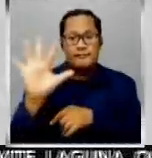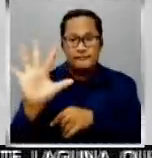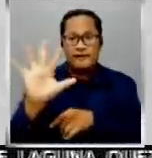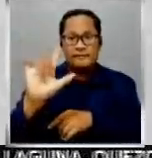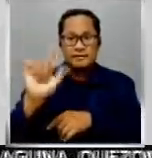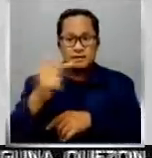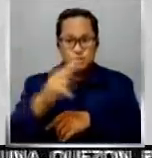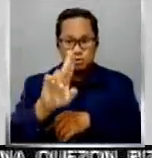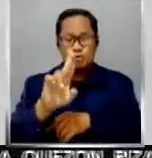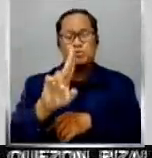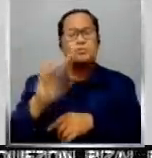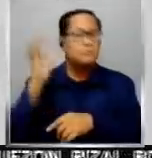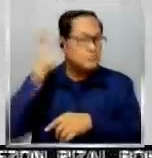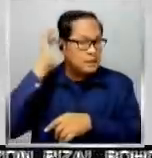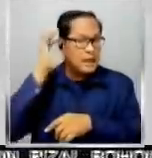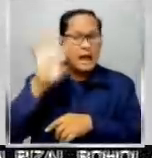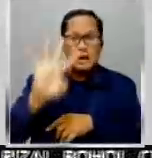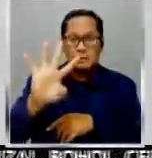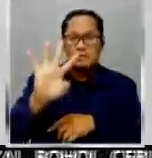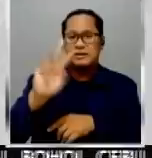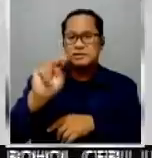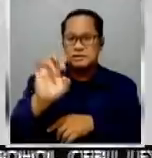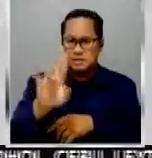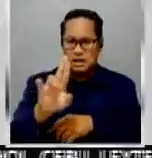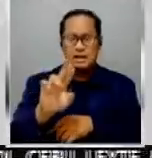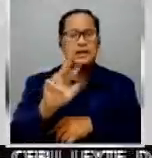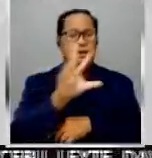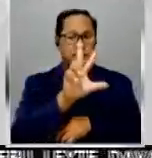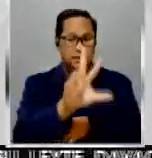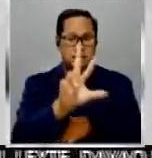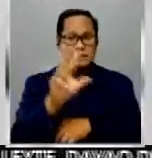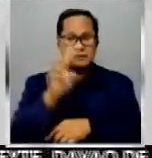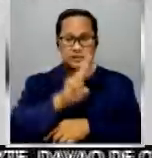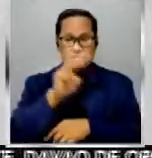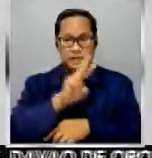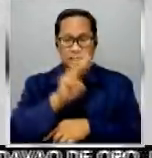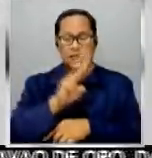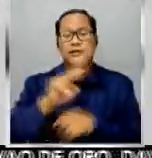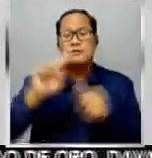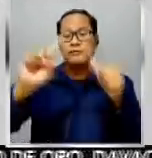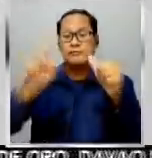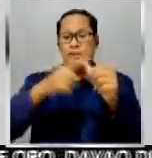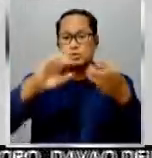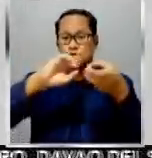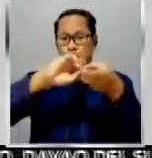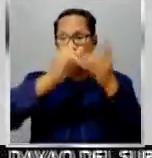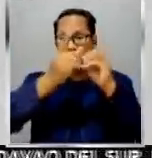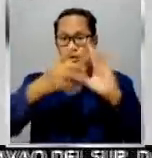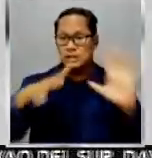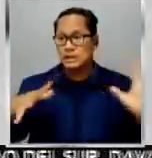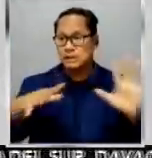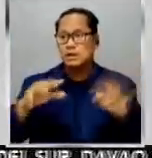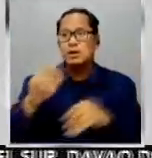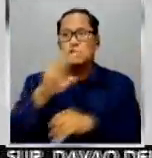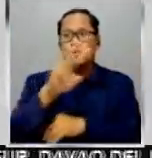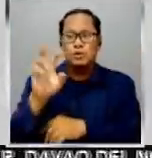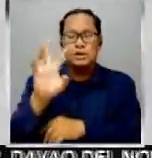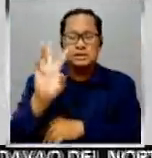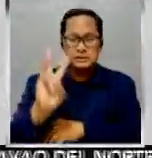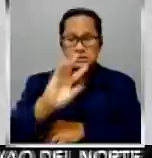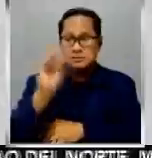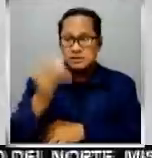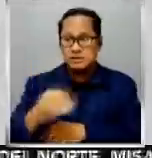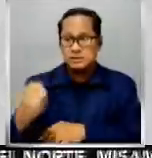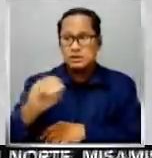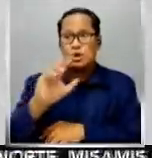sa NCR at 3 sa Visayas. Nanguna ang Dumaguete na umabot sa 206%. Sinundan nito ng Coronadal, Cotabato